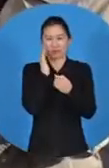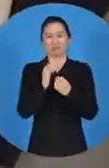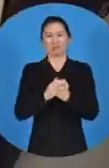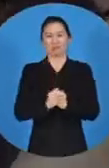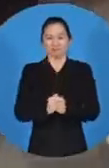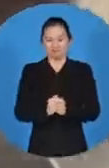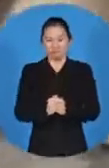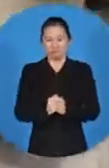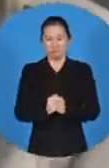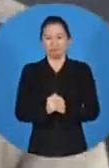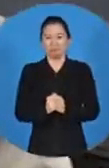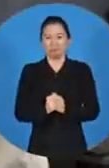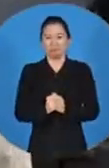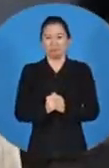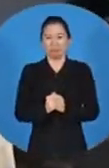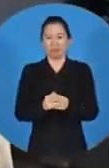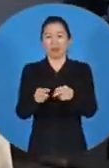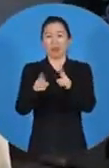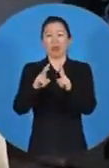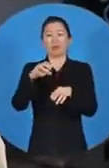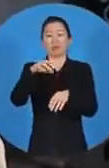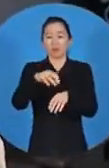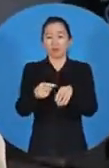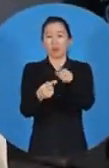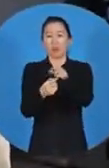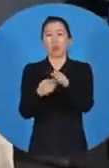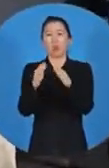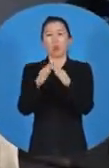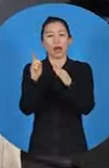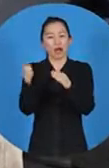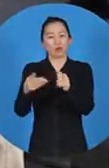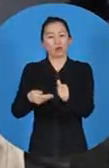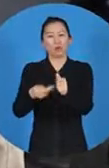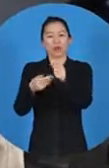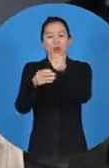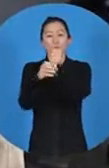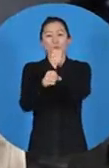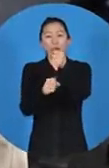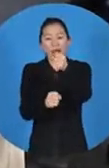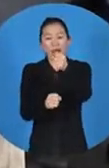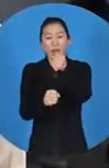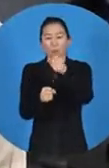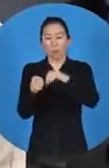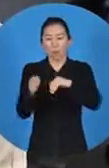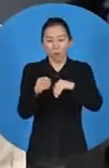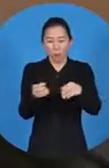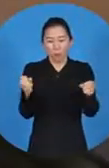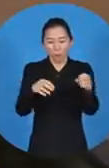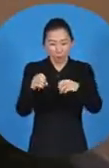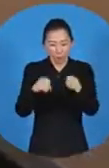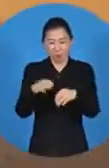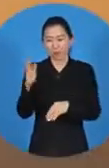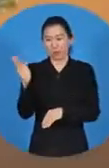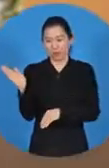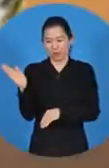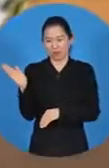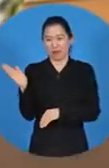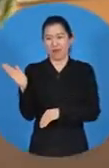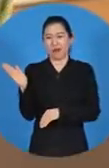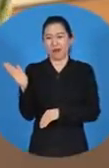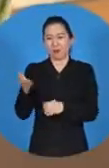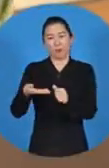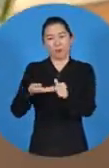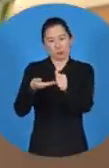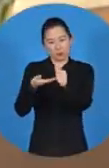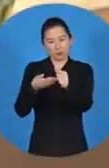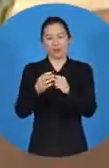て、 合いますよね、はい、 他にも区内の農家から仕入れたほうれん草の卵焼きがおすすめ。 あの、まあ、卵